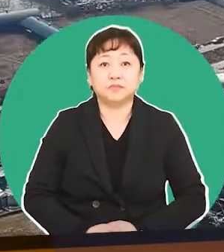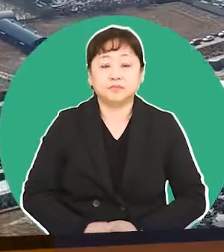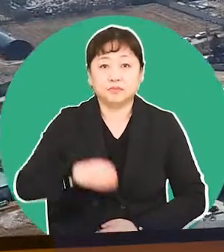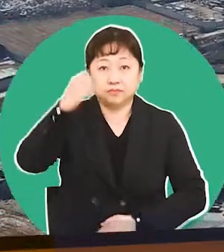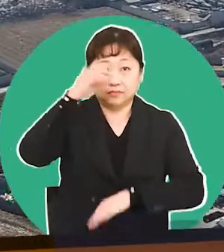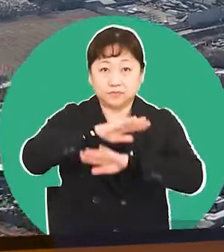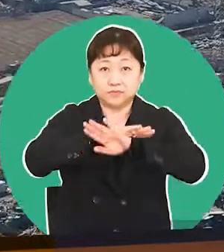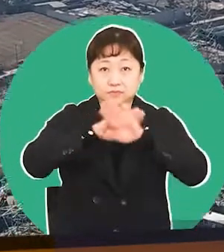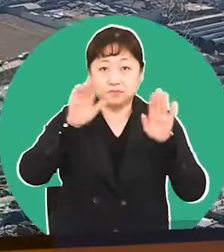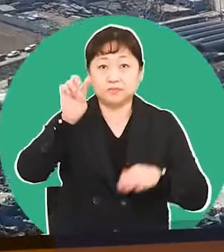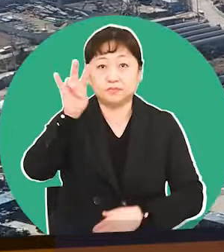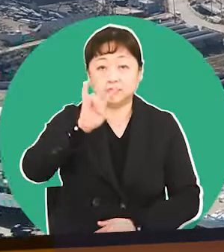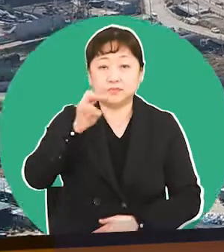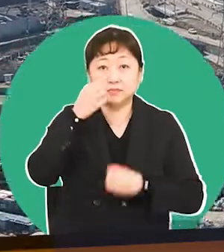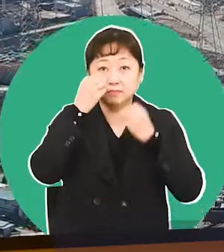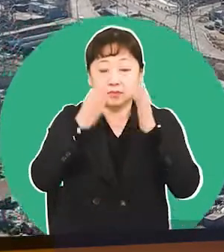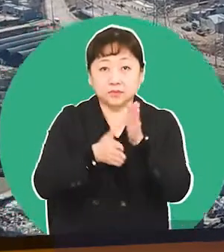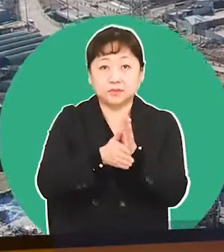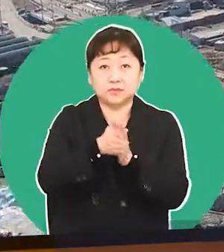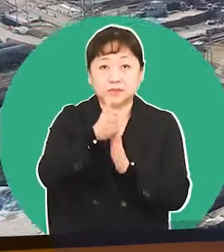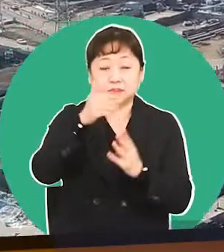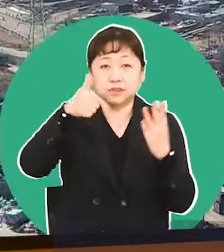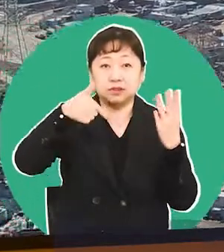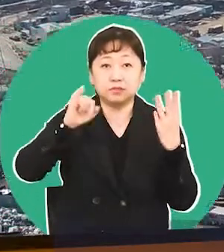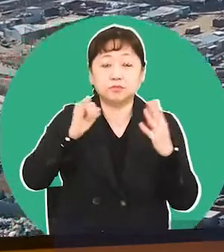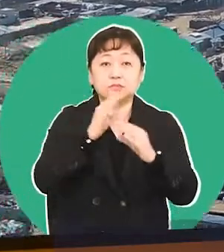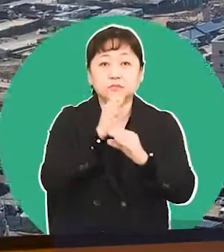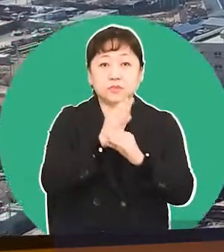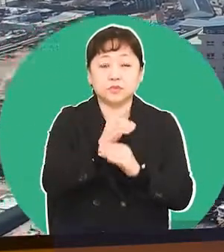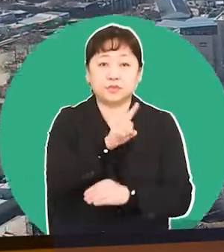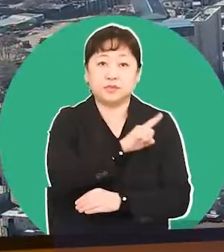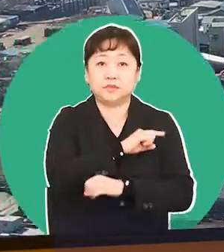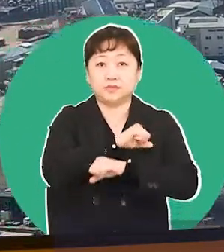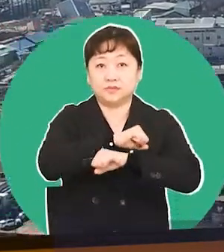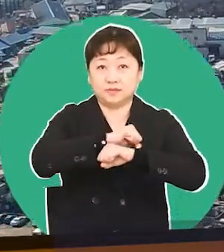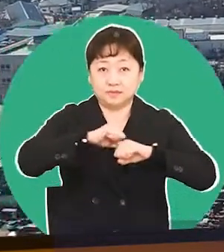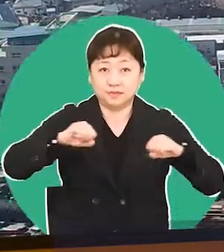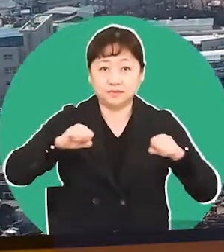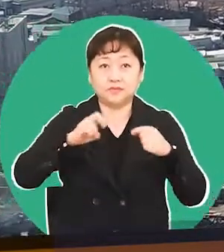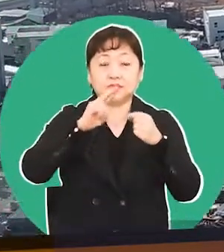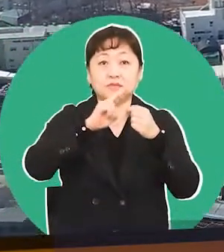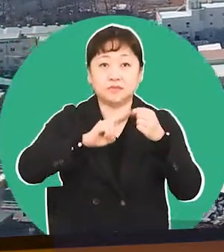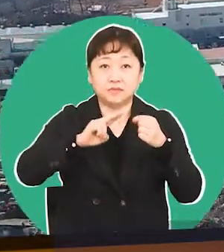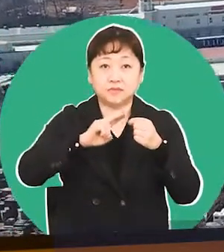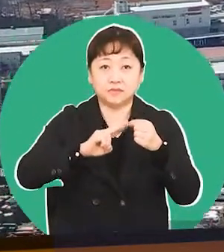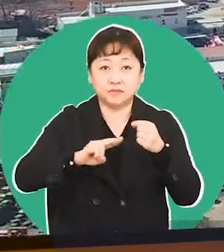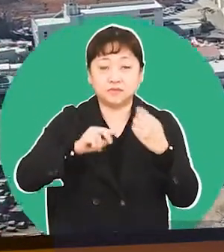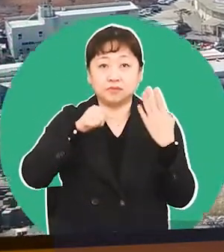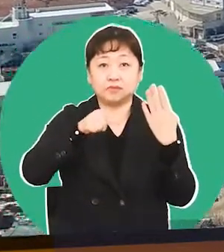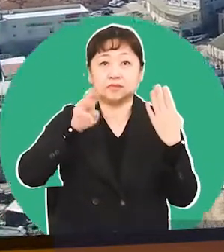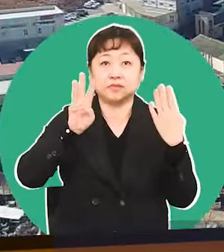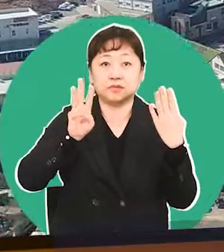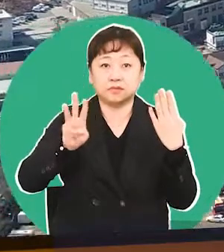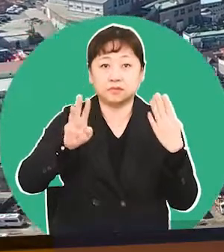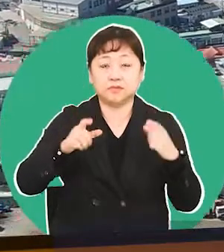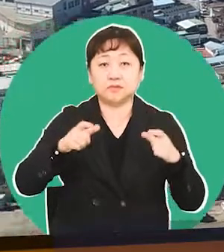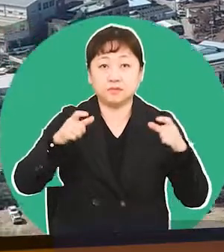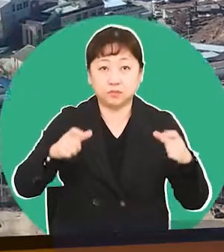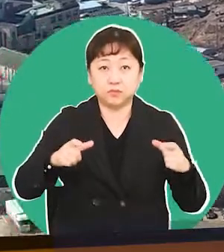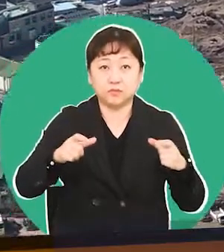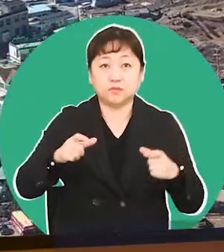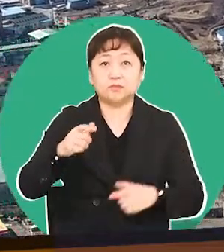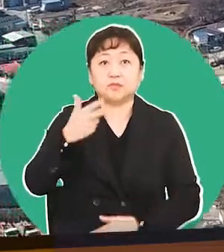더불어 광명 시흥 신도시는 3기 신도시 중 제일 큰 규모인 대요 여의도 면적의 4.3 배 규모로